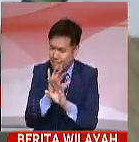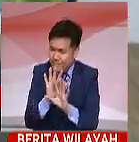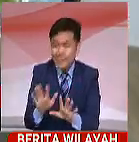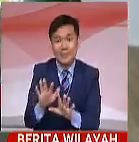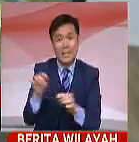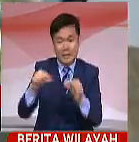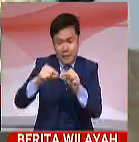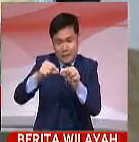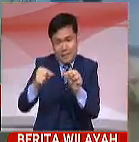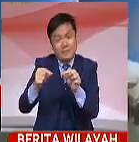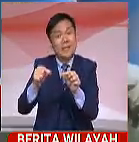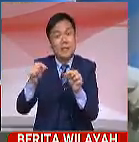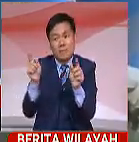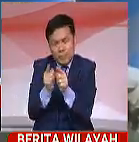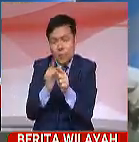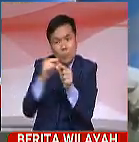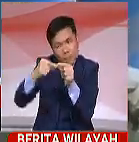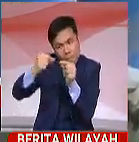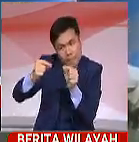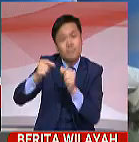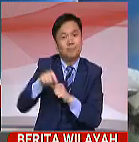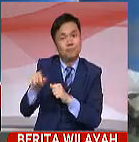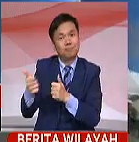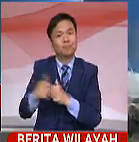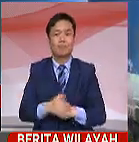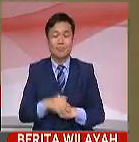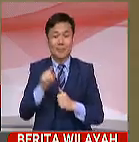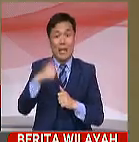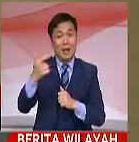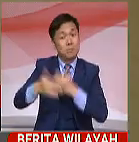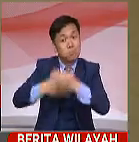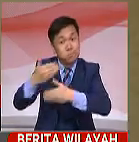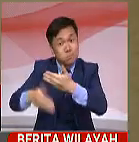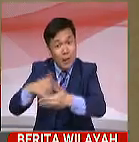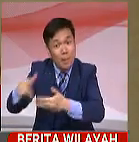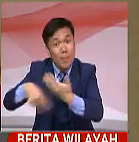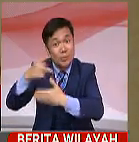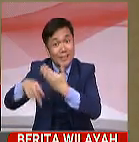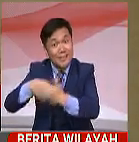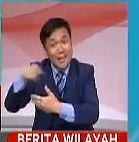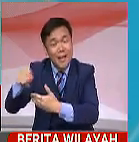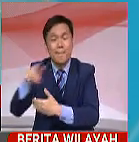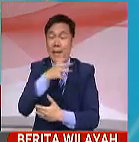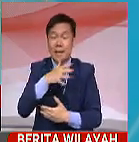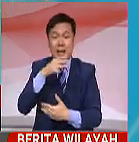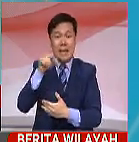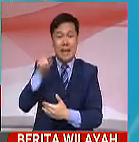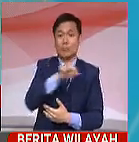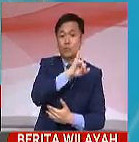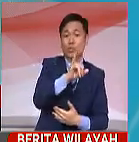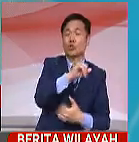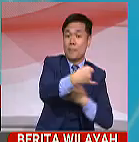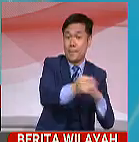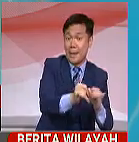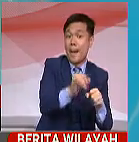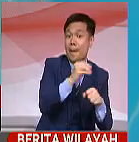grade panjang. Katanya untuk melancarkan operasi projek penanaman padi ini, Jabatan Pertanian membantu memberi